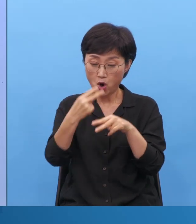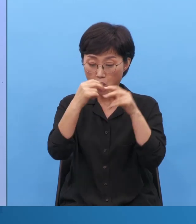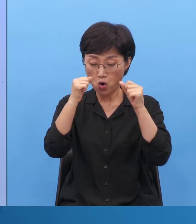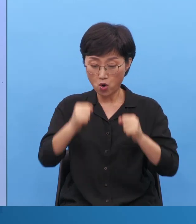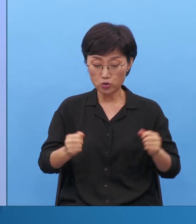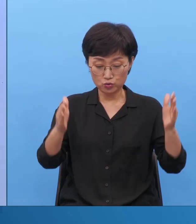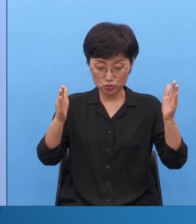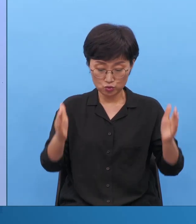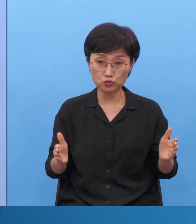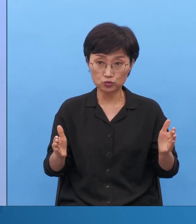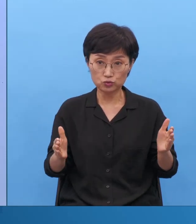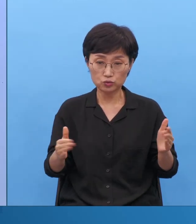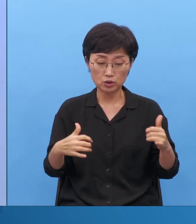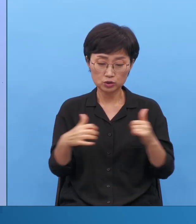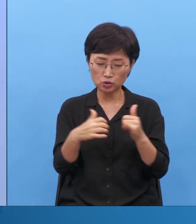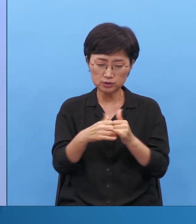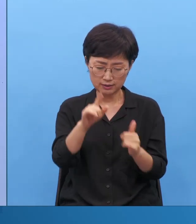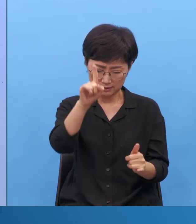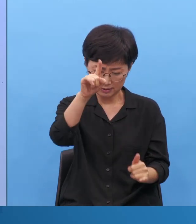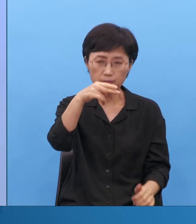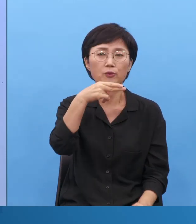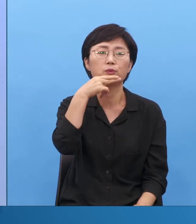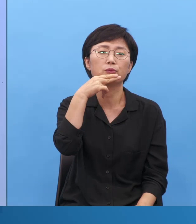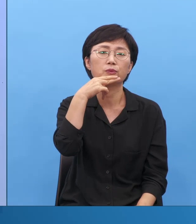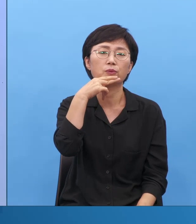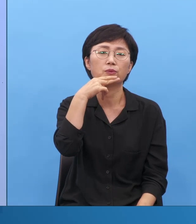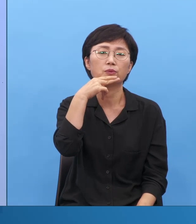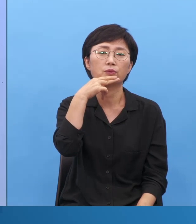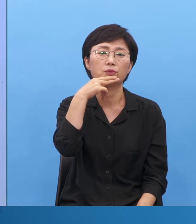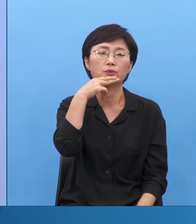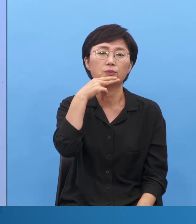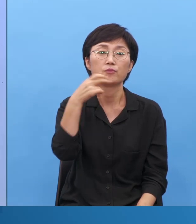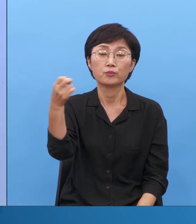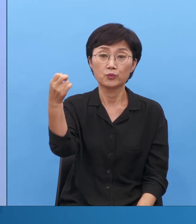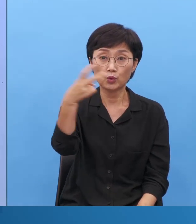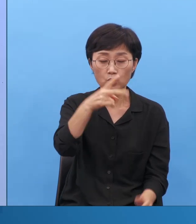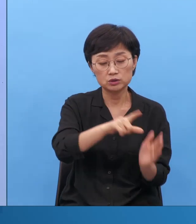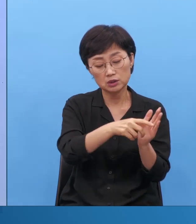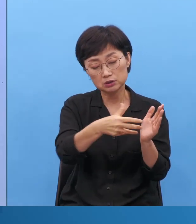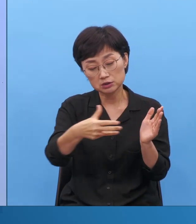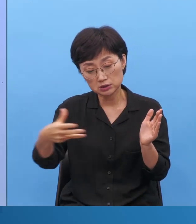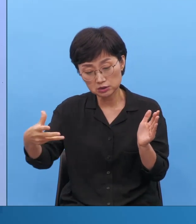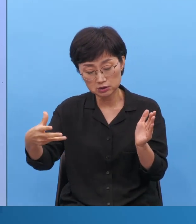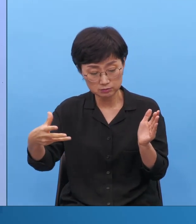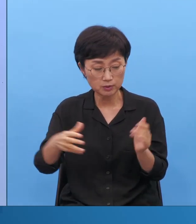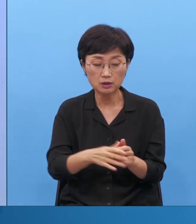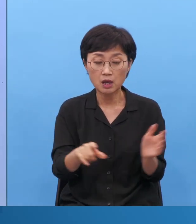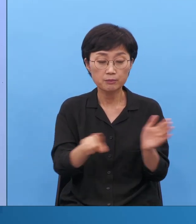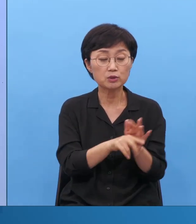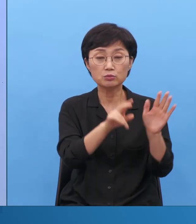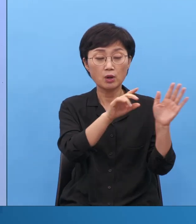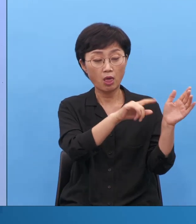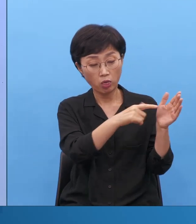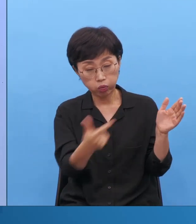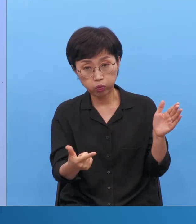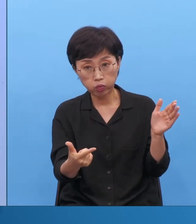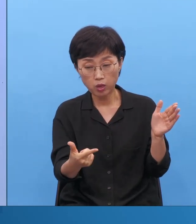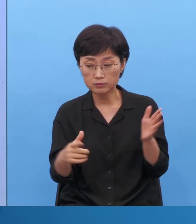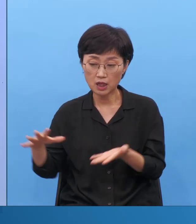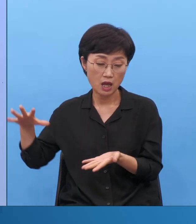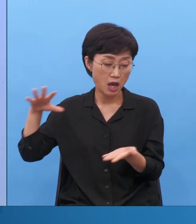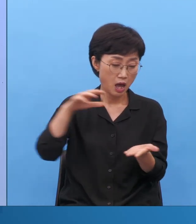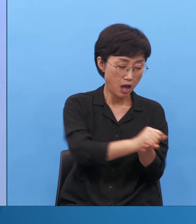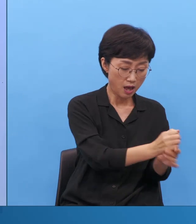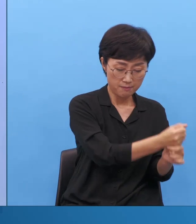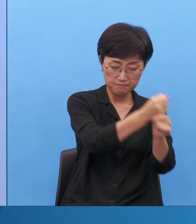was alive and died, there was no war. 또 포로가 됐을 때 다니엘은 뜻을 정하고 하나님 앞에